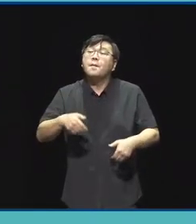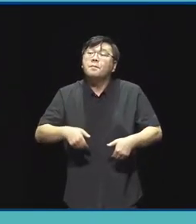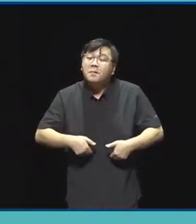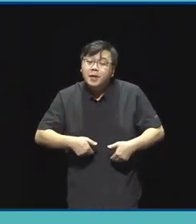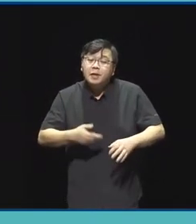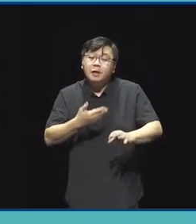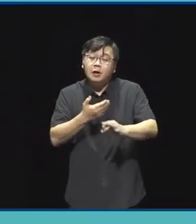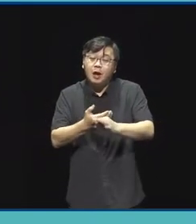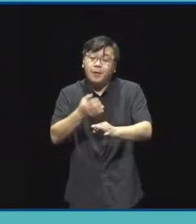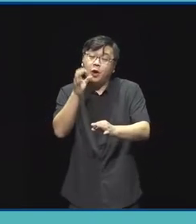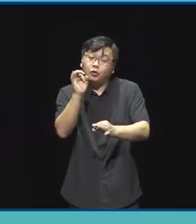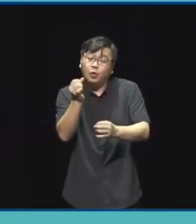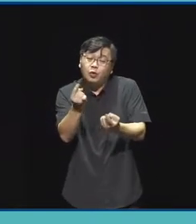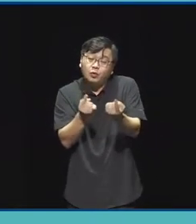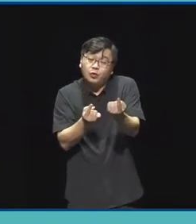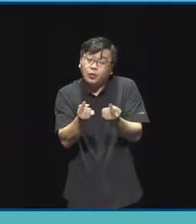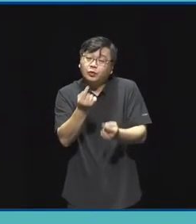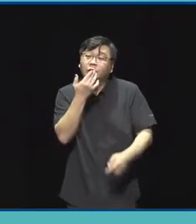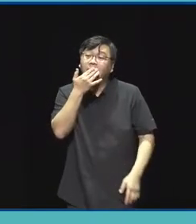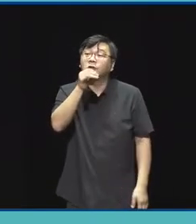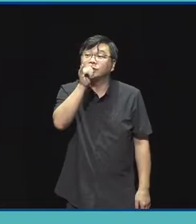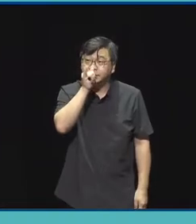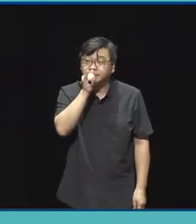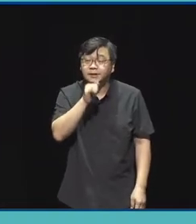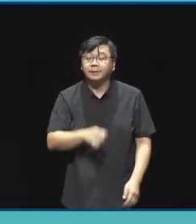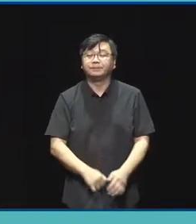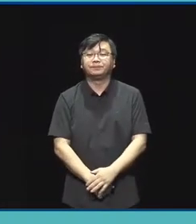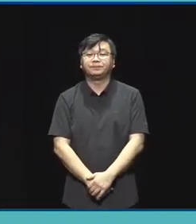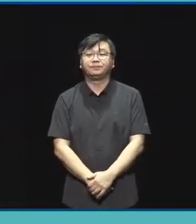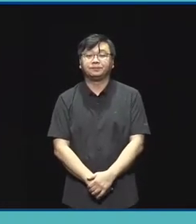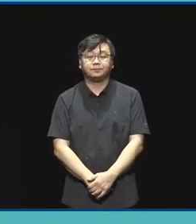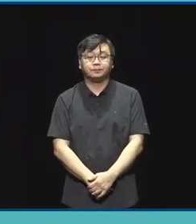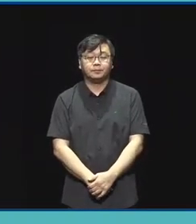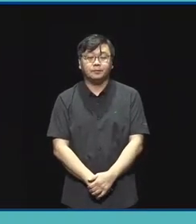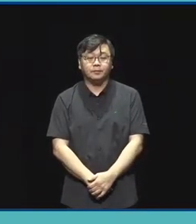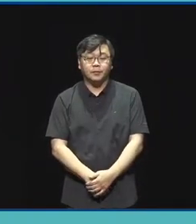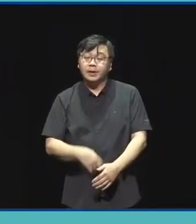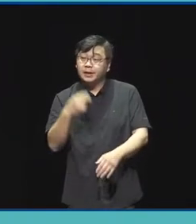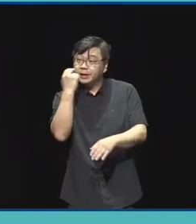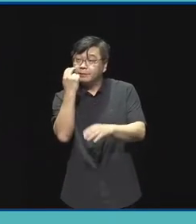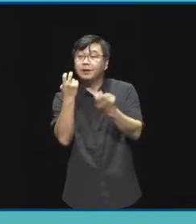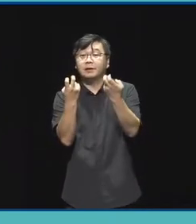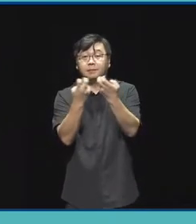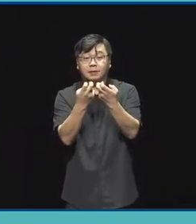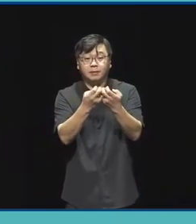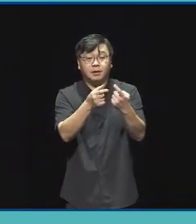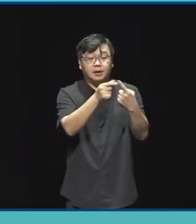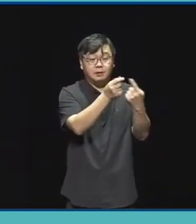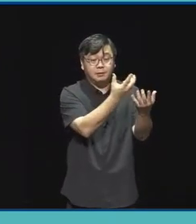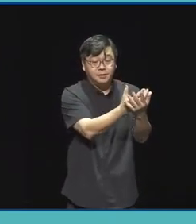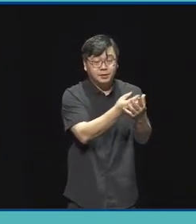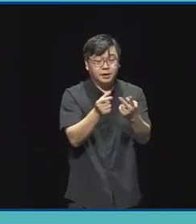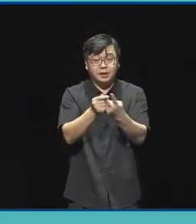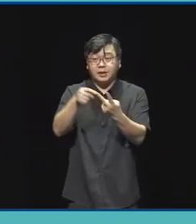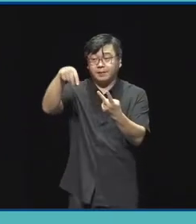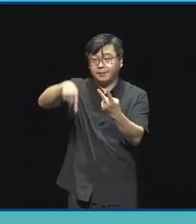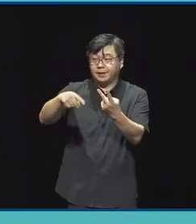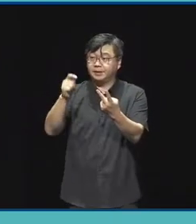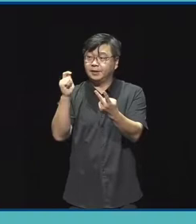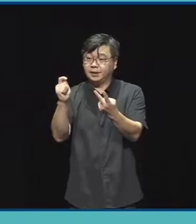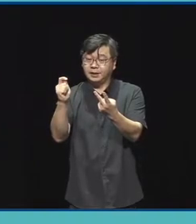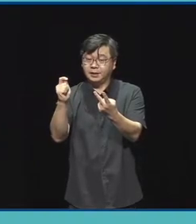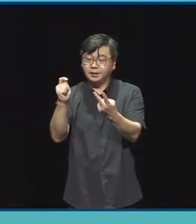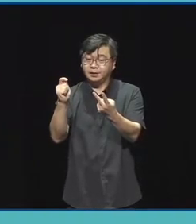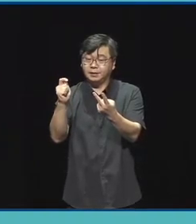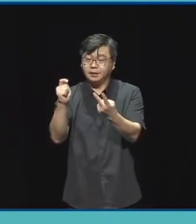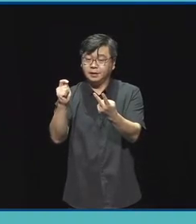조정도 가능하다는 말씀을 부과해서 설명 12 방식 역시 2차 PT 심의가 있고요이